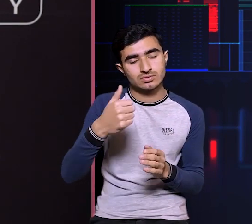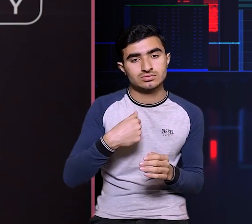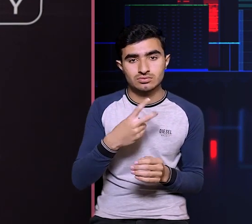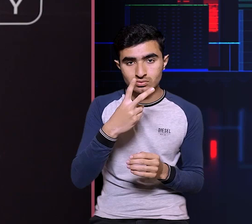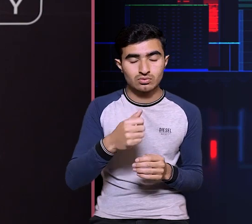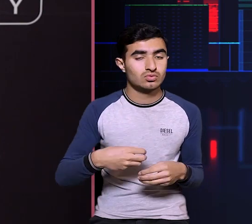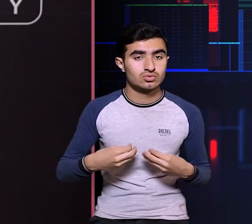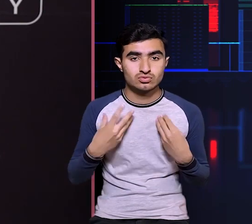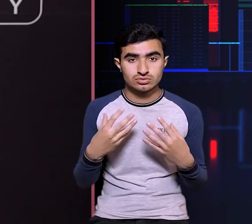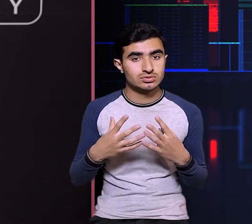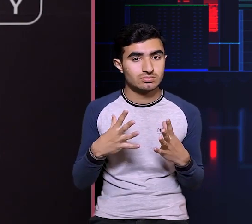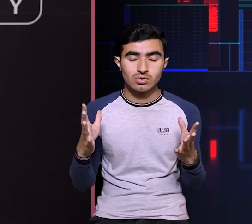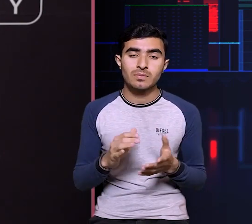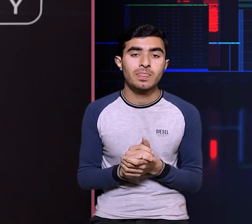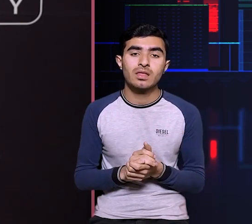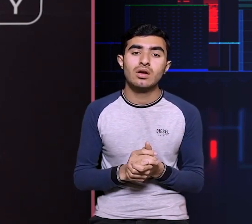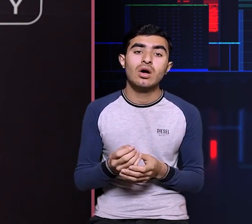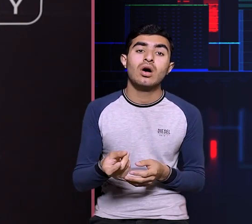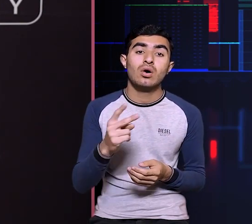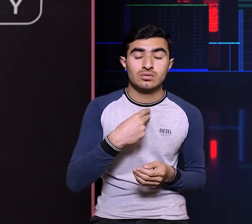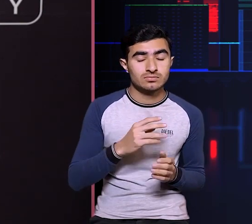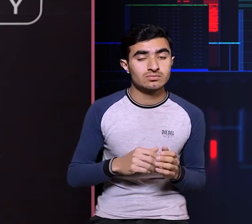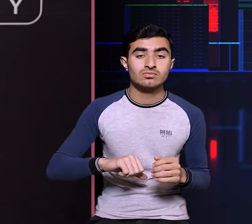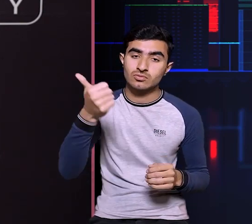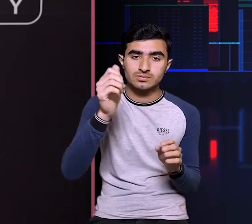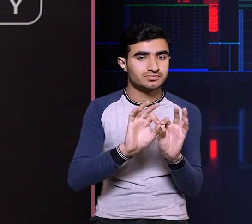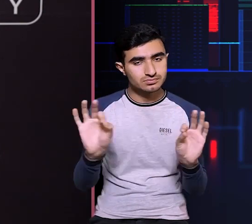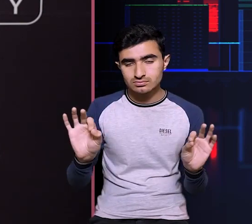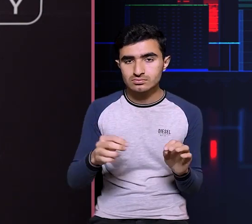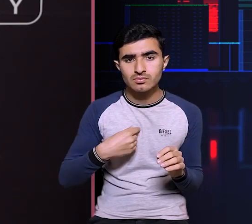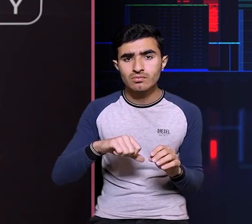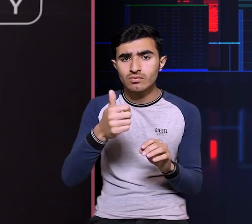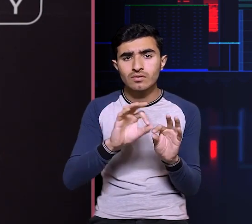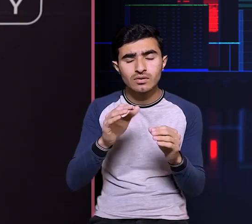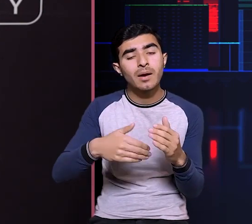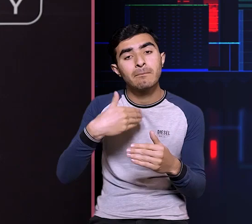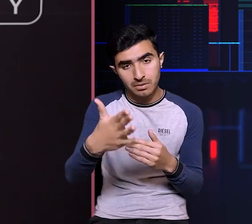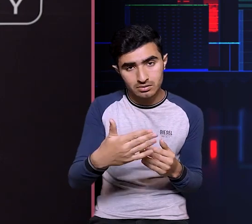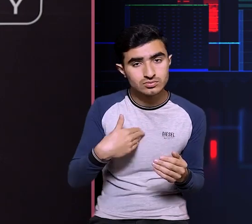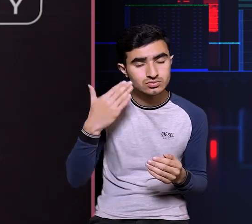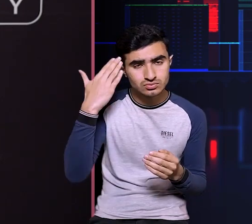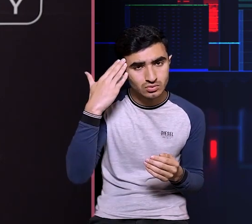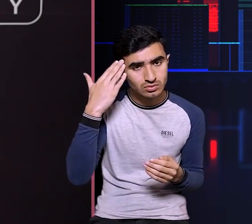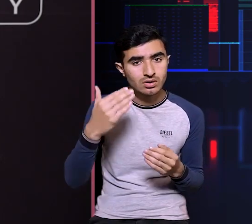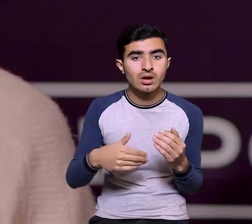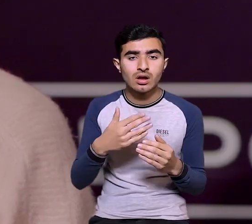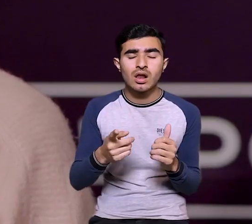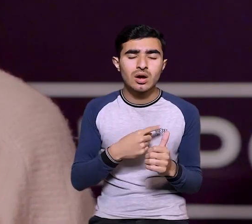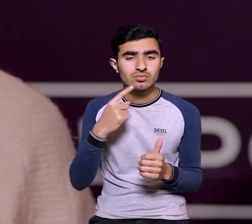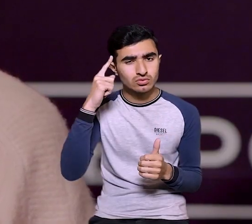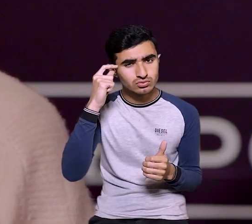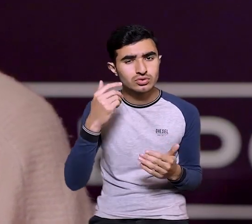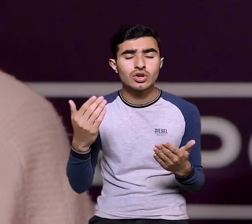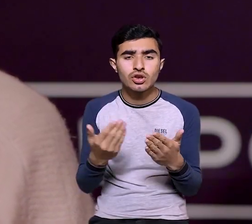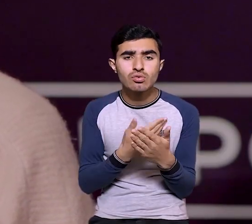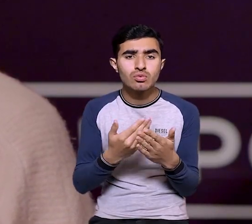separate votes other than the group votes. और I won that election. और उसके बाद फिर मुझे आगाही शुरू हुई कि मैं